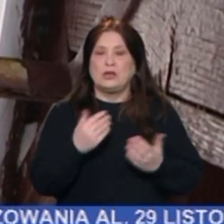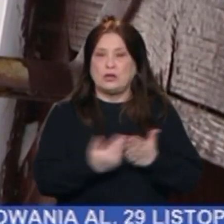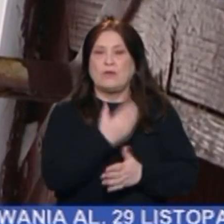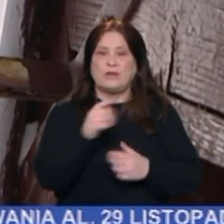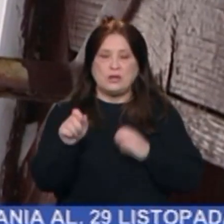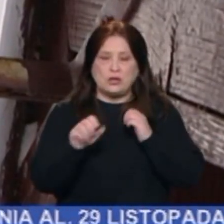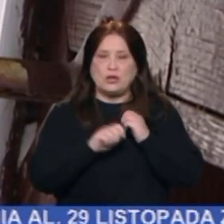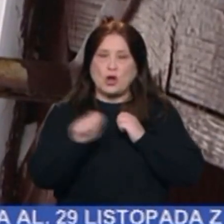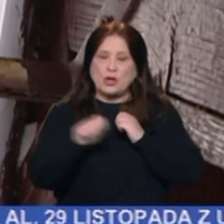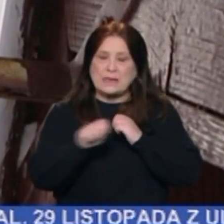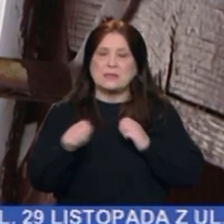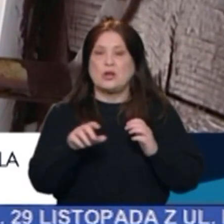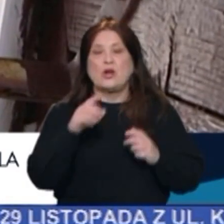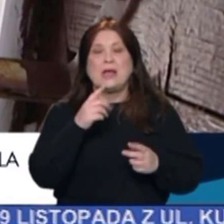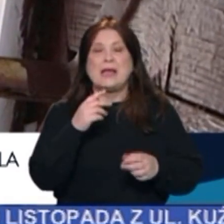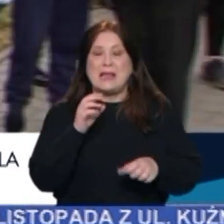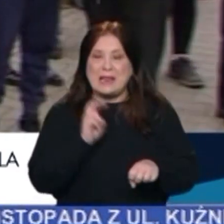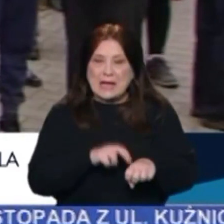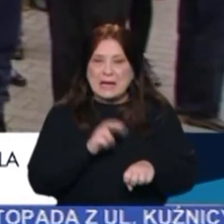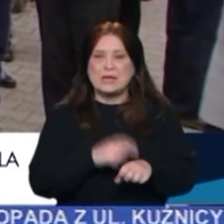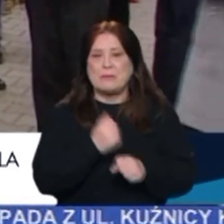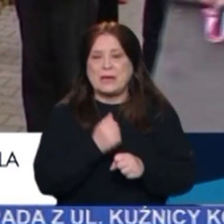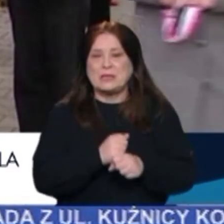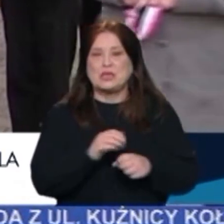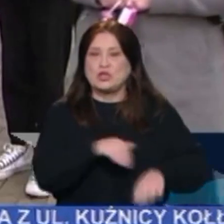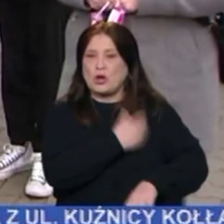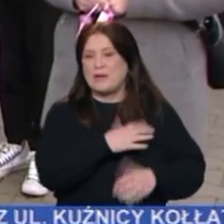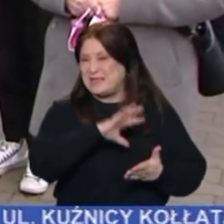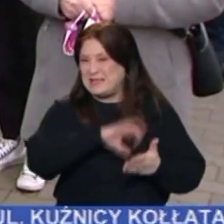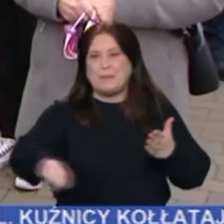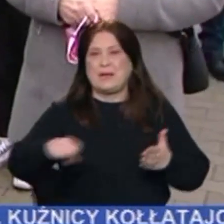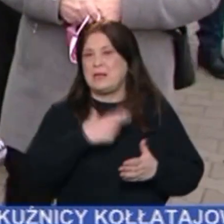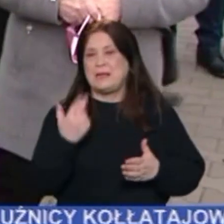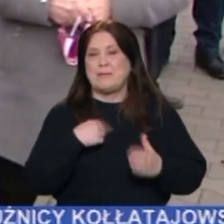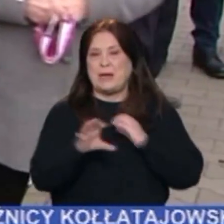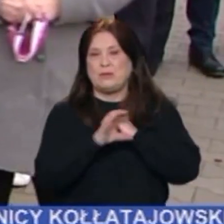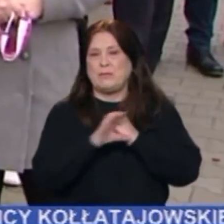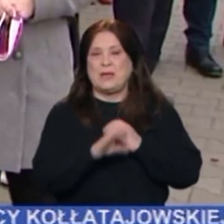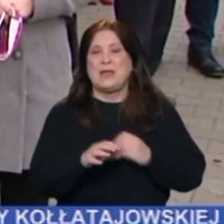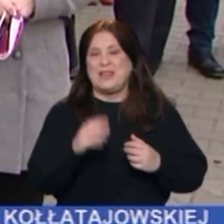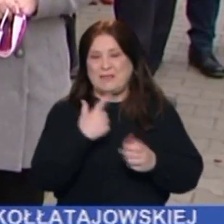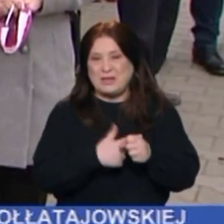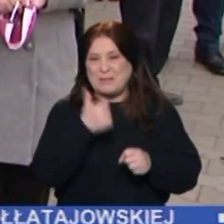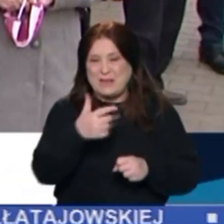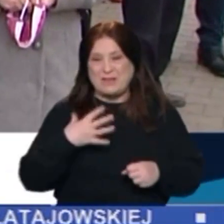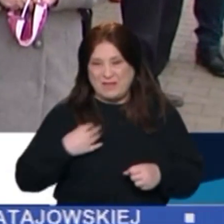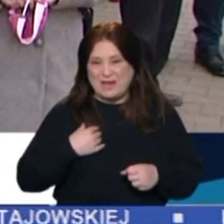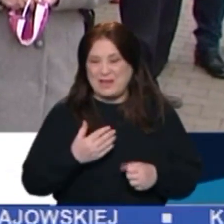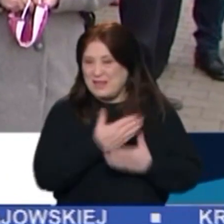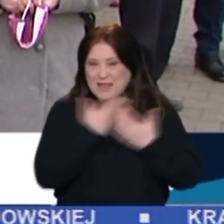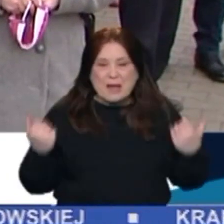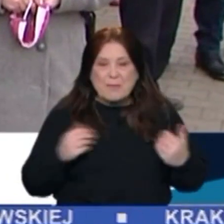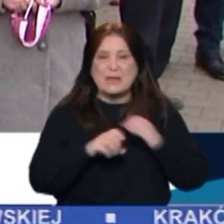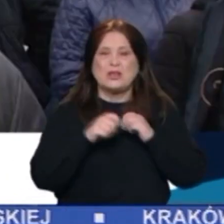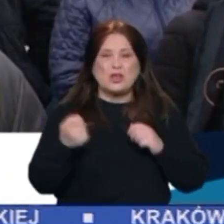Brak dojazdu do lekarza, pracy, szkoły. Zabrali nam autobus, jest XXI wiek, my zostaliśmy bez dojazdu do